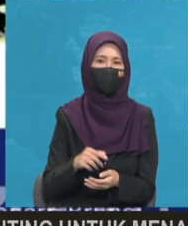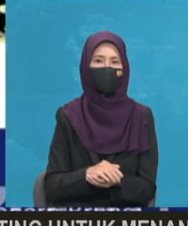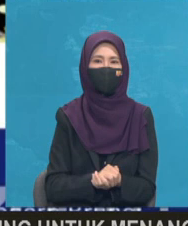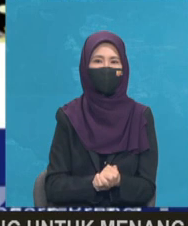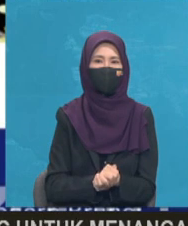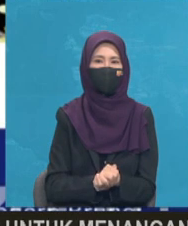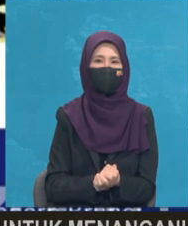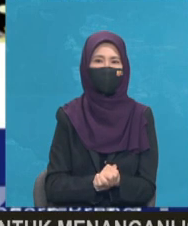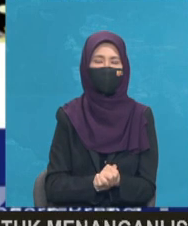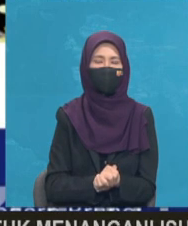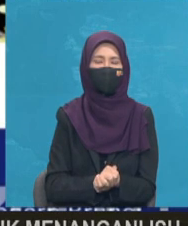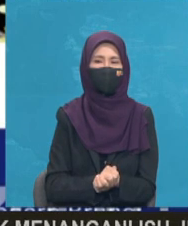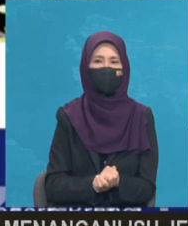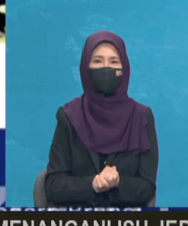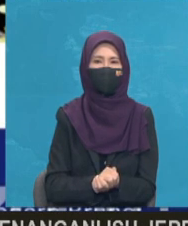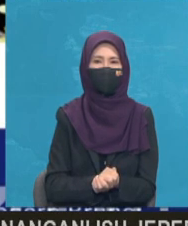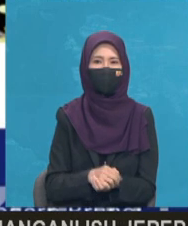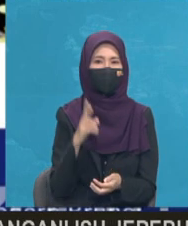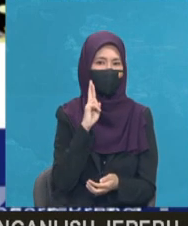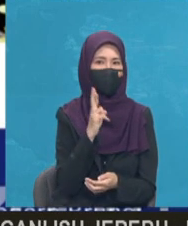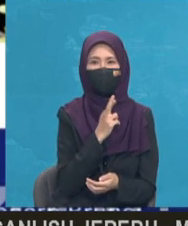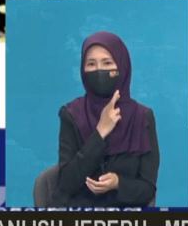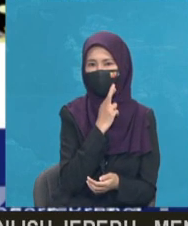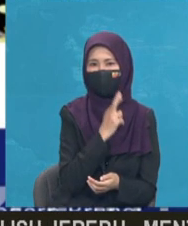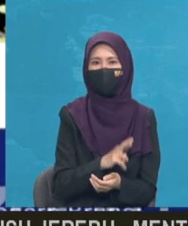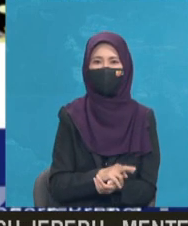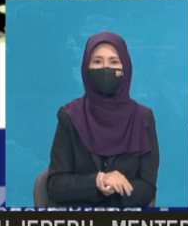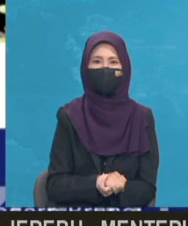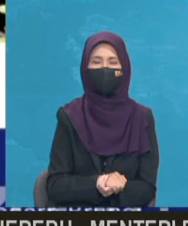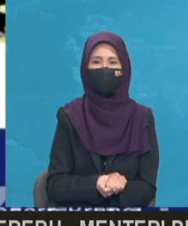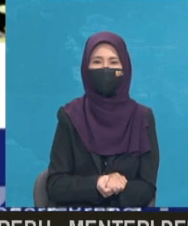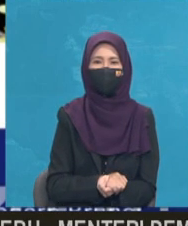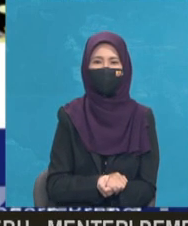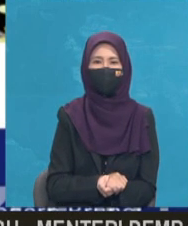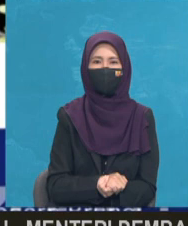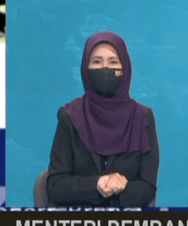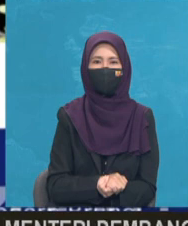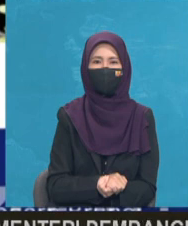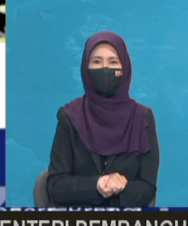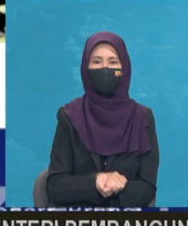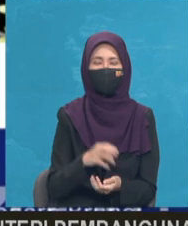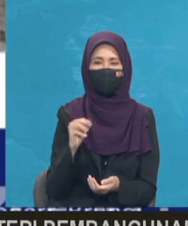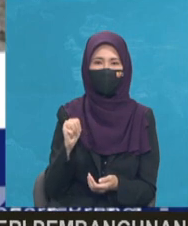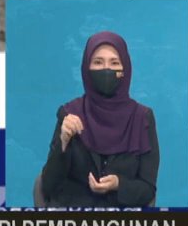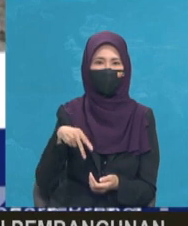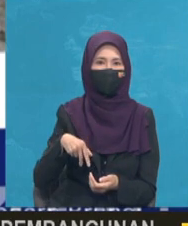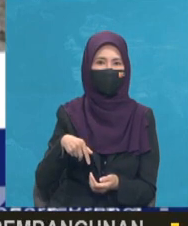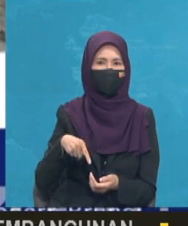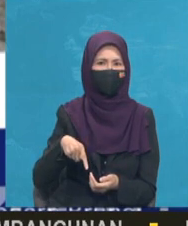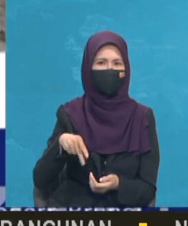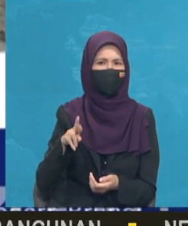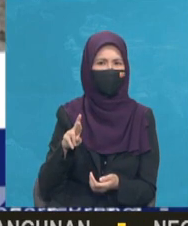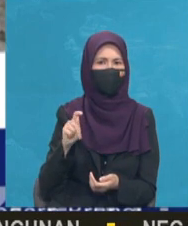pemasaran seperti Pasar Raya dan restore on the Hai fambest like to be tempted live